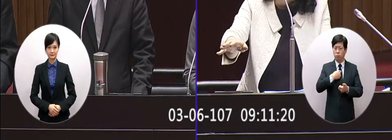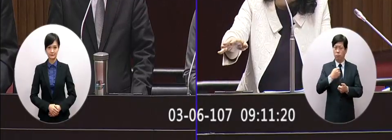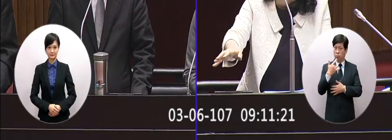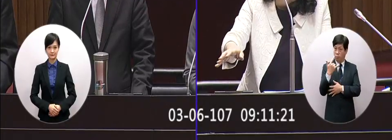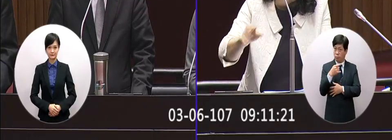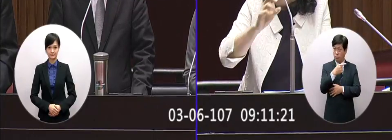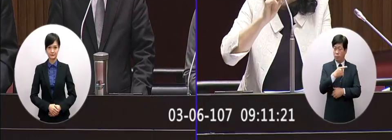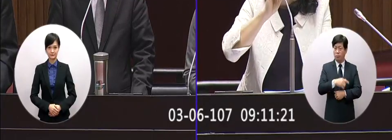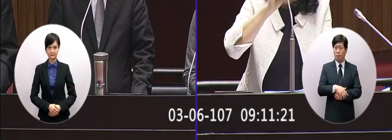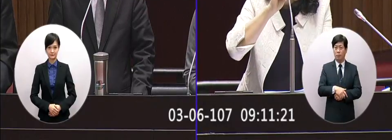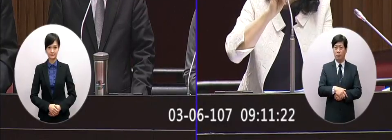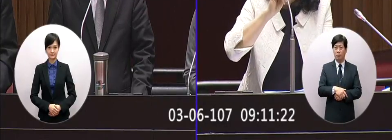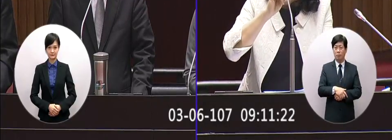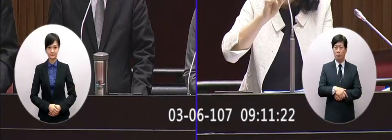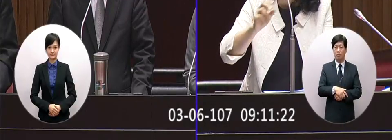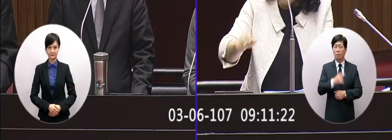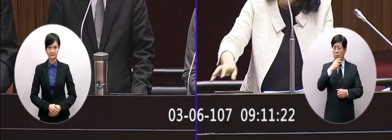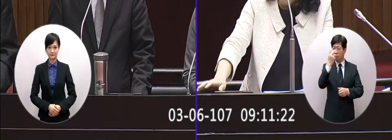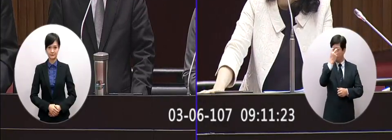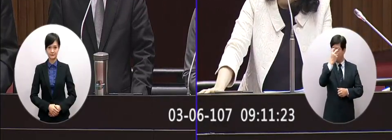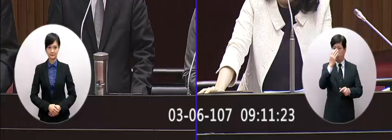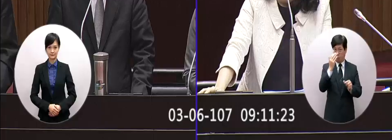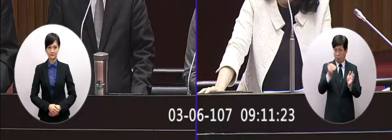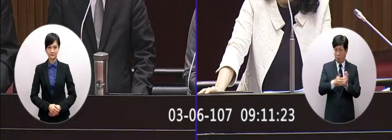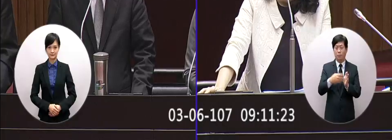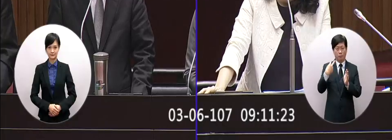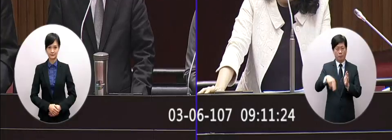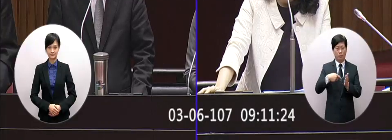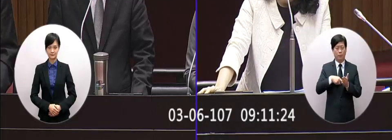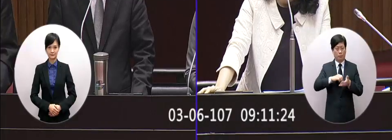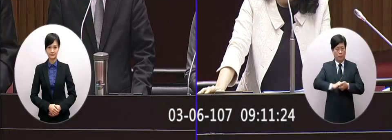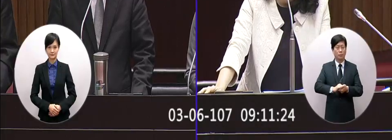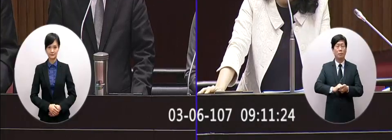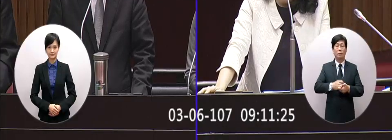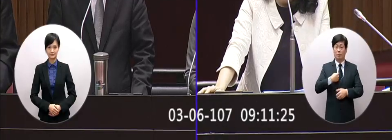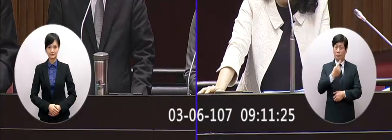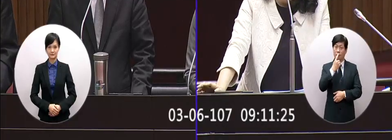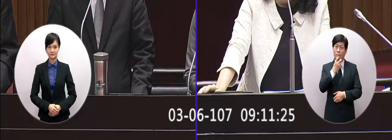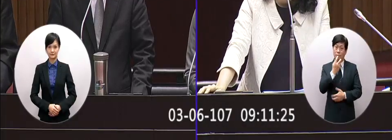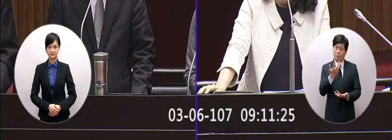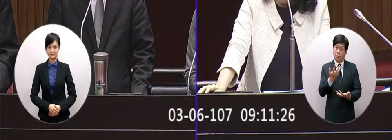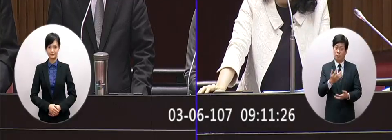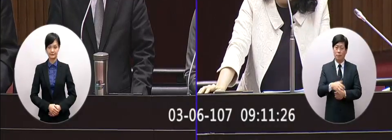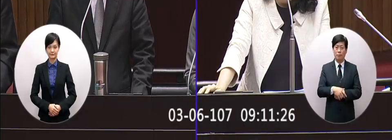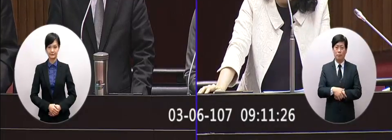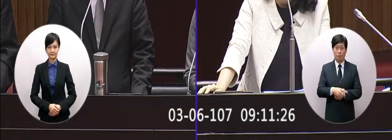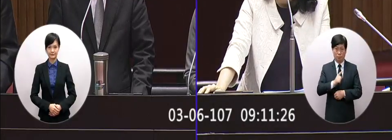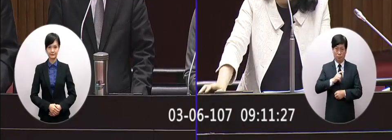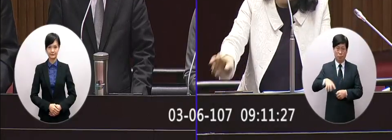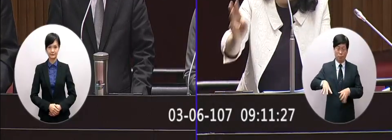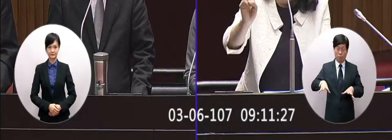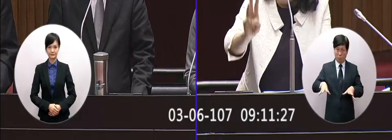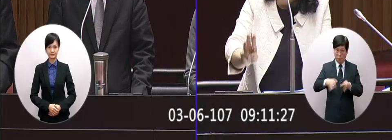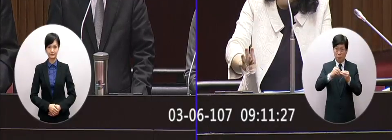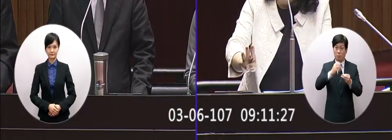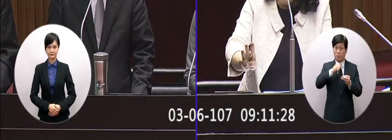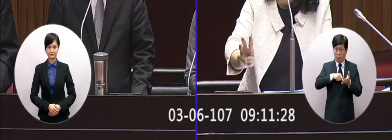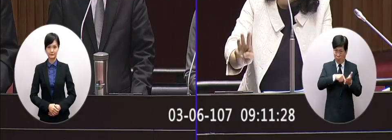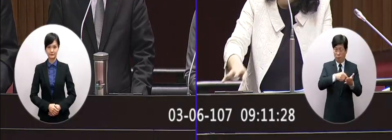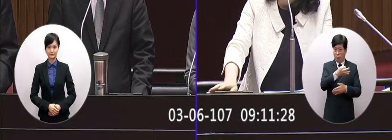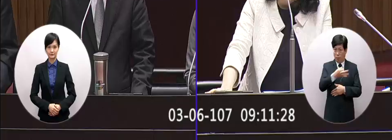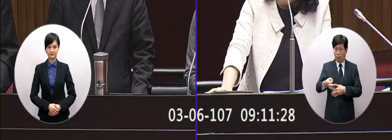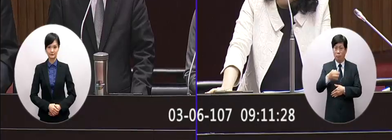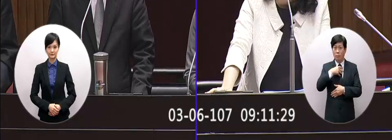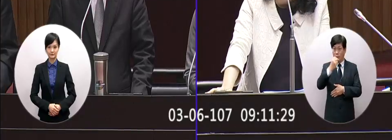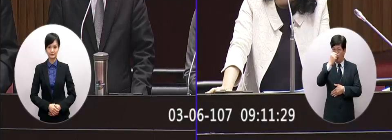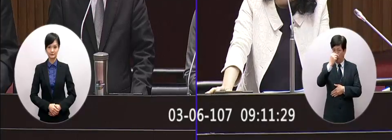过这个检测嘛哈，所以那我们中央的部分，我们特统的部分有直接拨3亿嘛，